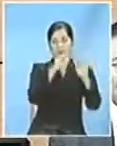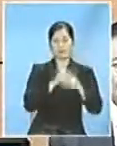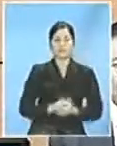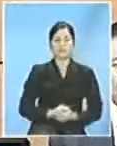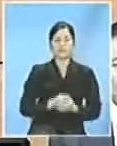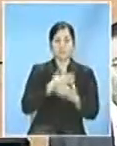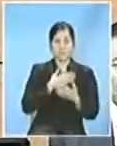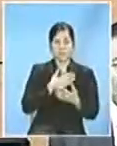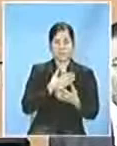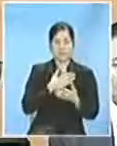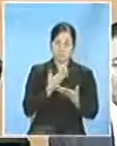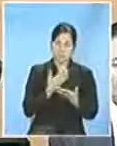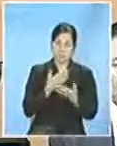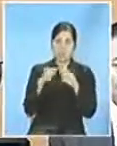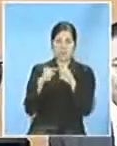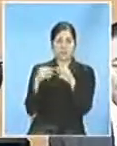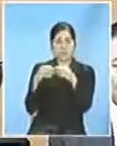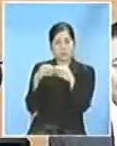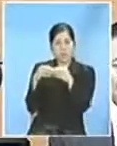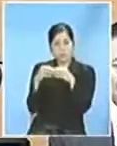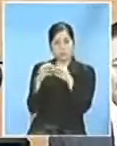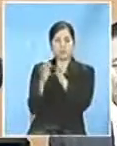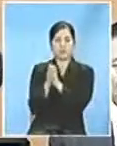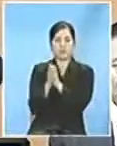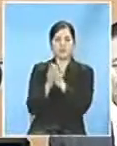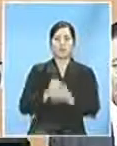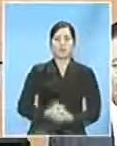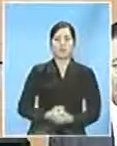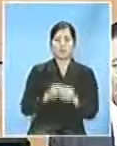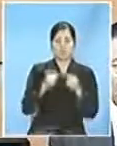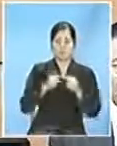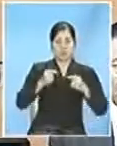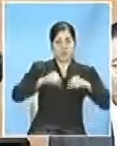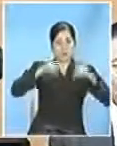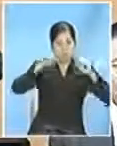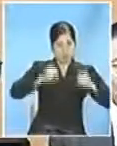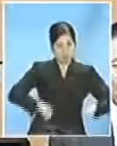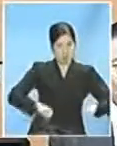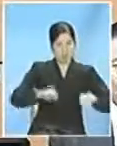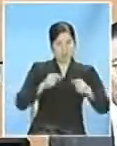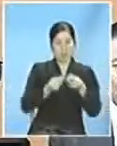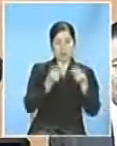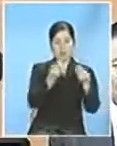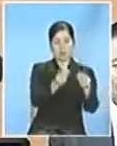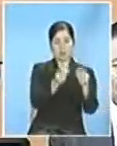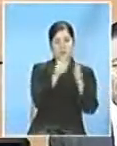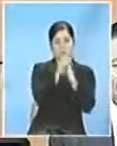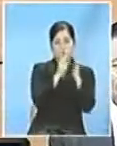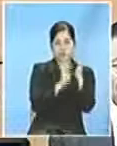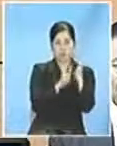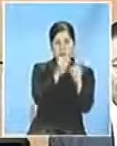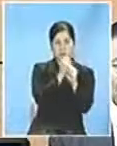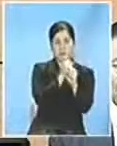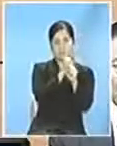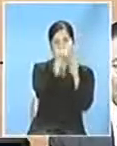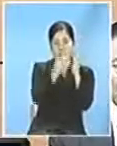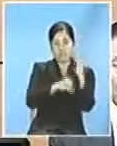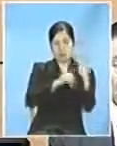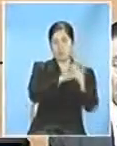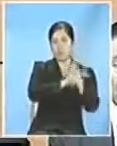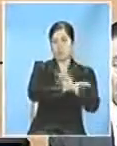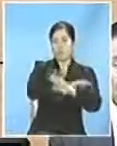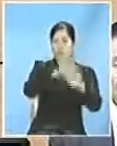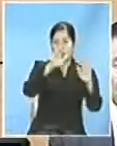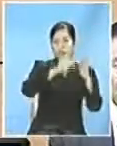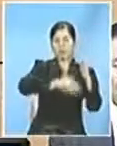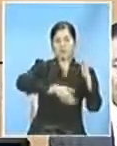ผมก็เป็นอีกคนหนึ่งที่อยู่ในเงื่อนไขของการอนุมัติให้มีกฎหมายนิรโทษกรรมนั่นก็เ